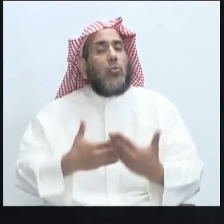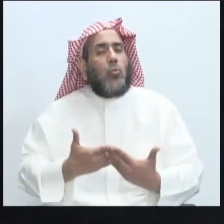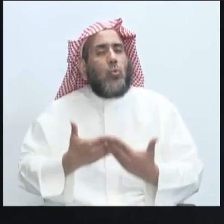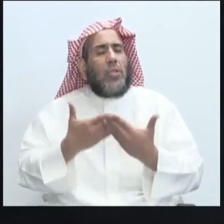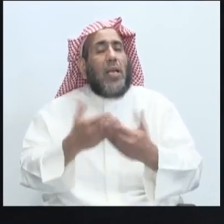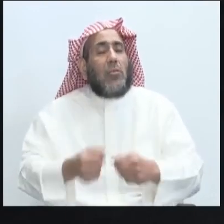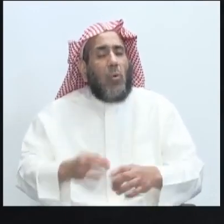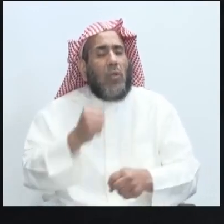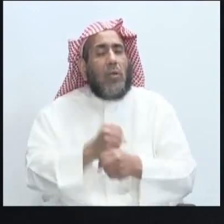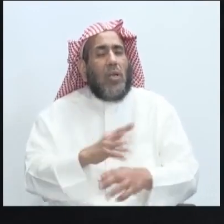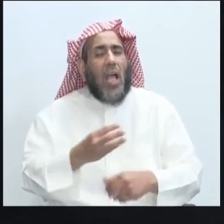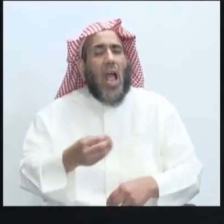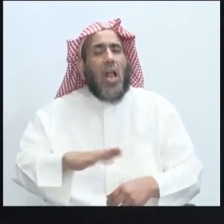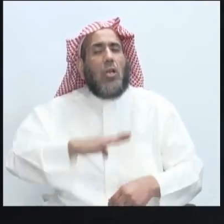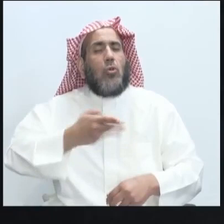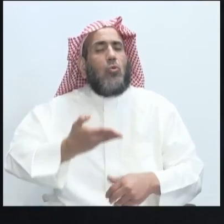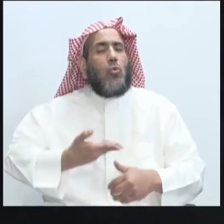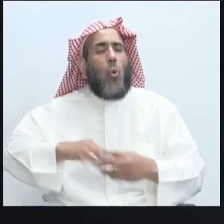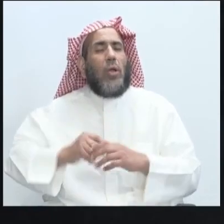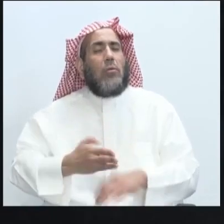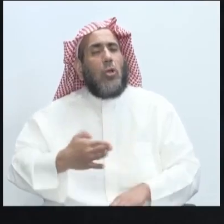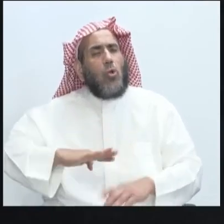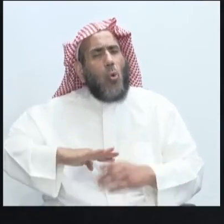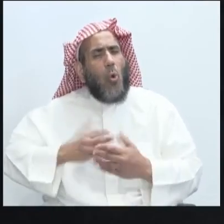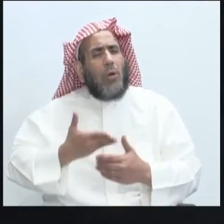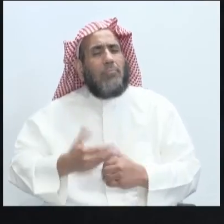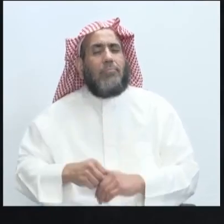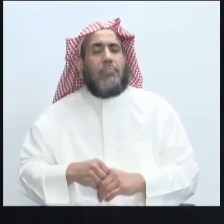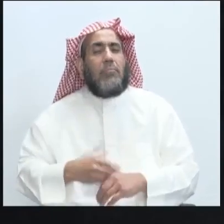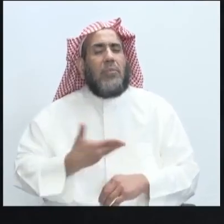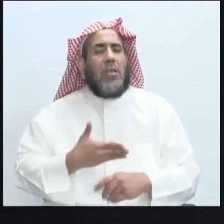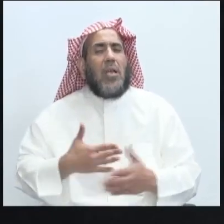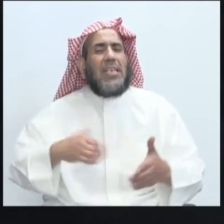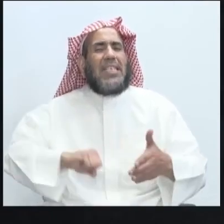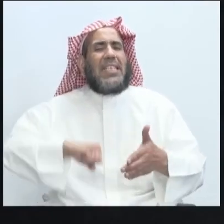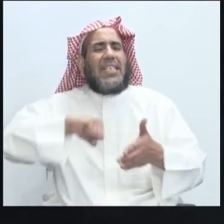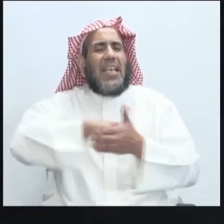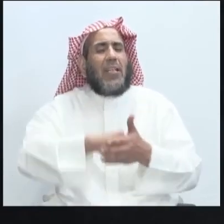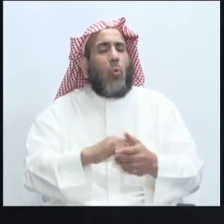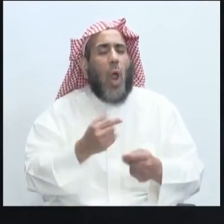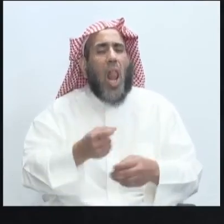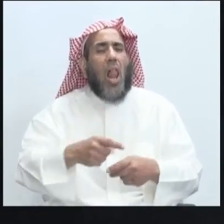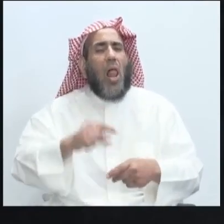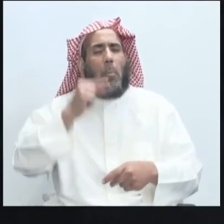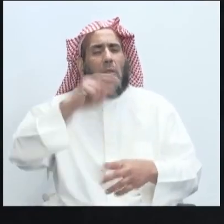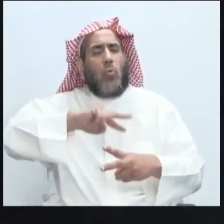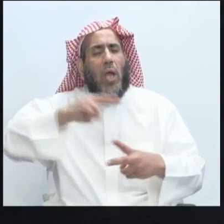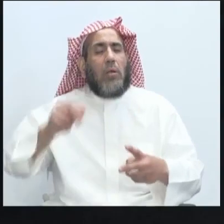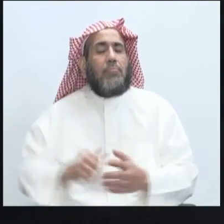الحي ك الجوع او تساعده على السد من الجوع والعطش